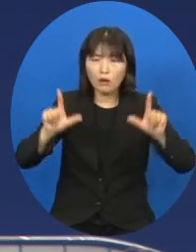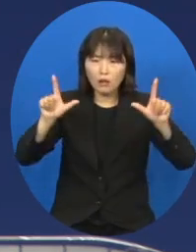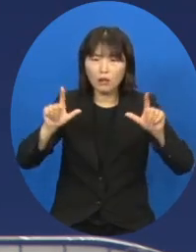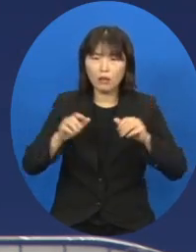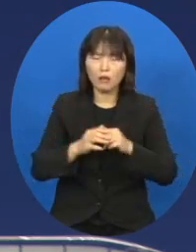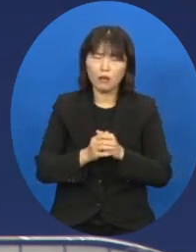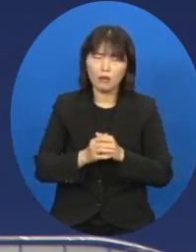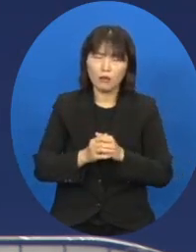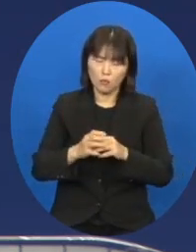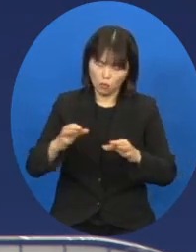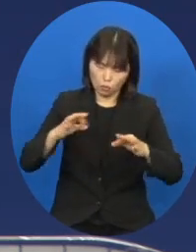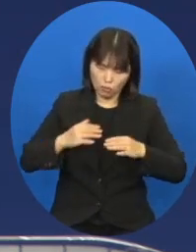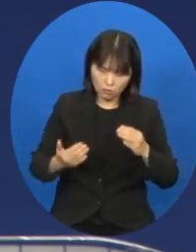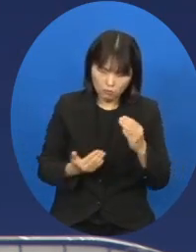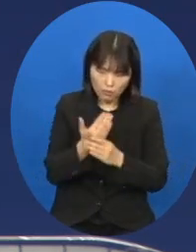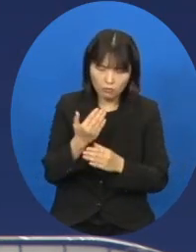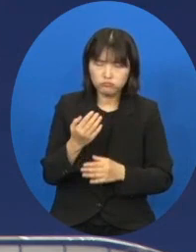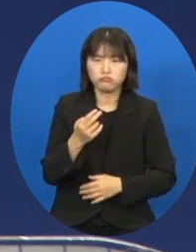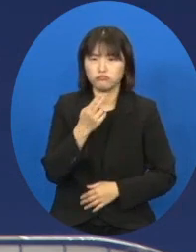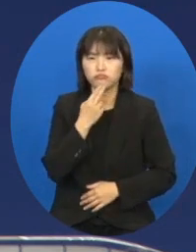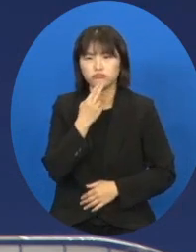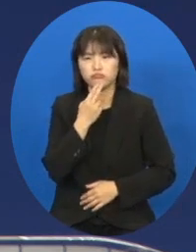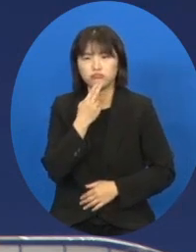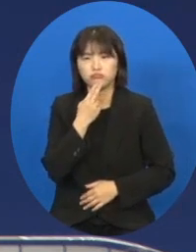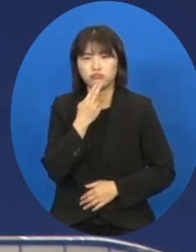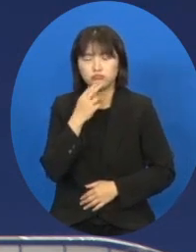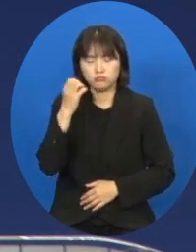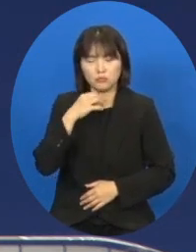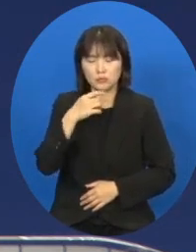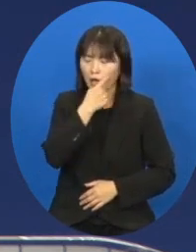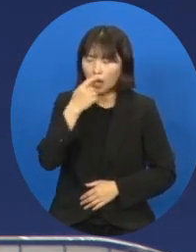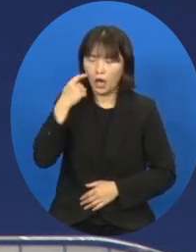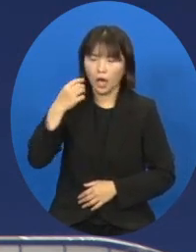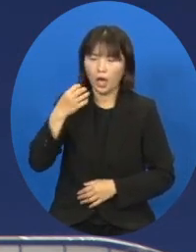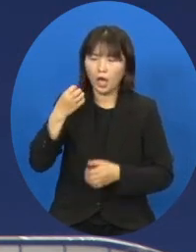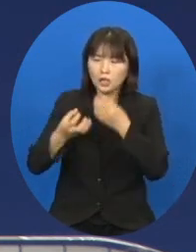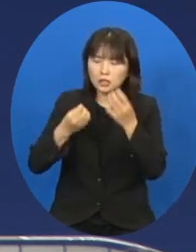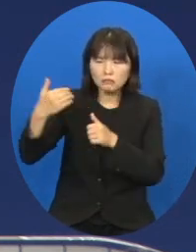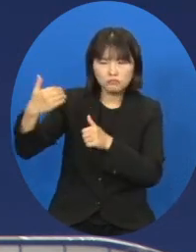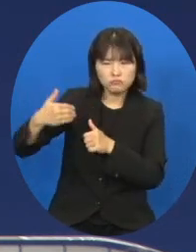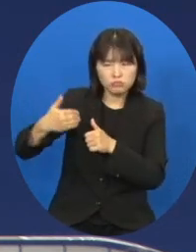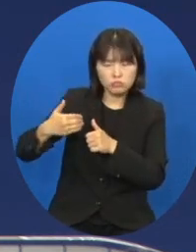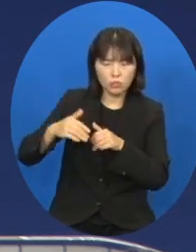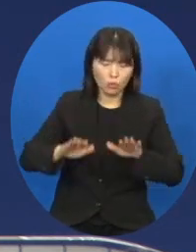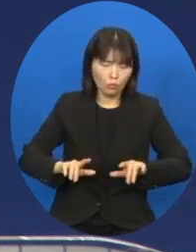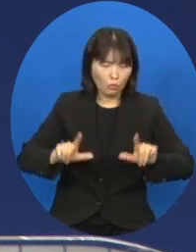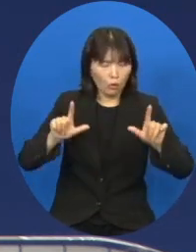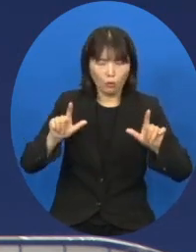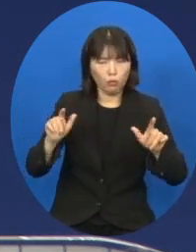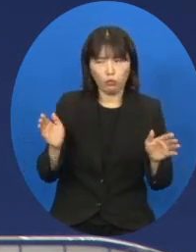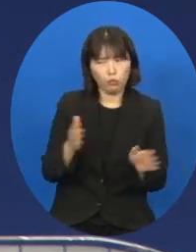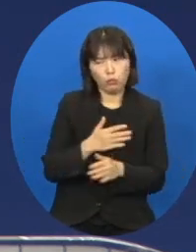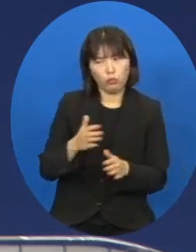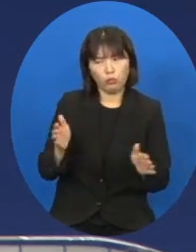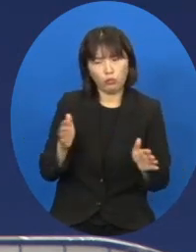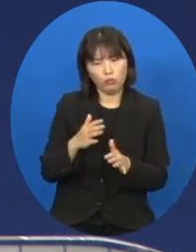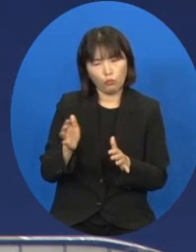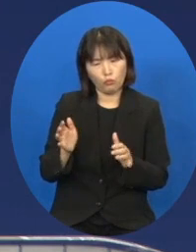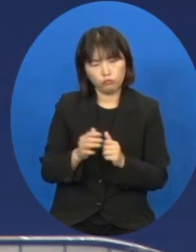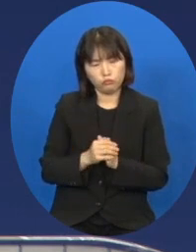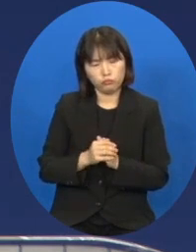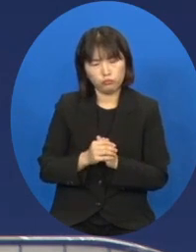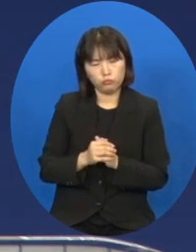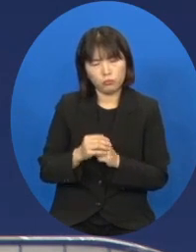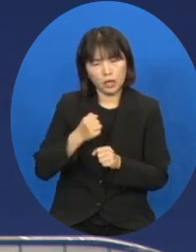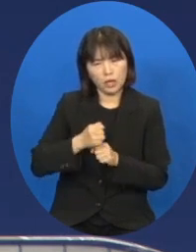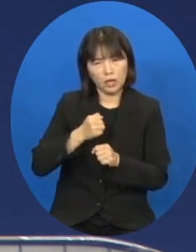극적인 사건이 없어요. 야, 간증은 하라고 그러는데 올해는 간증할 게 없다. 그런 난감한